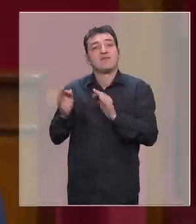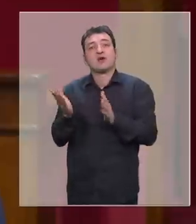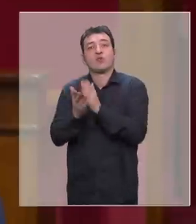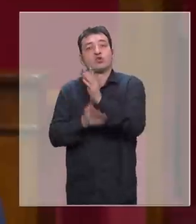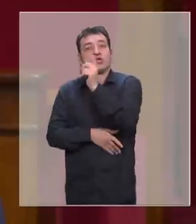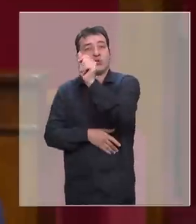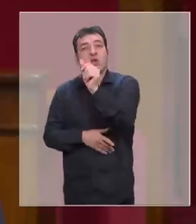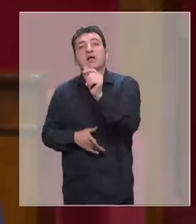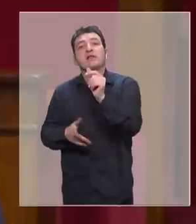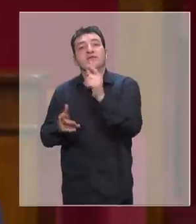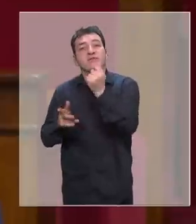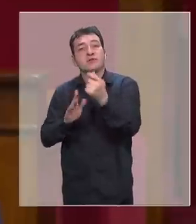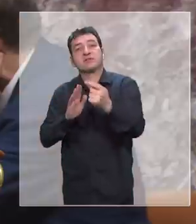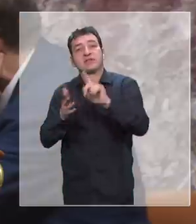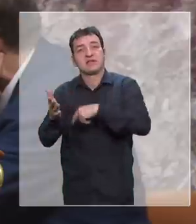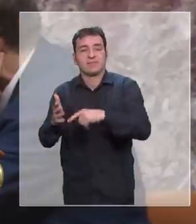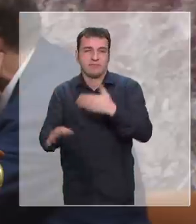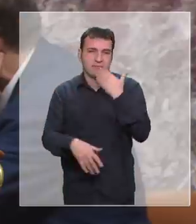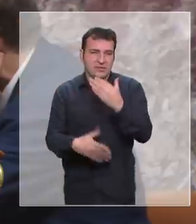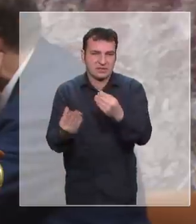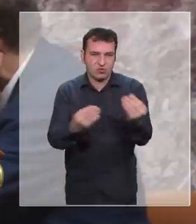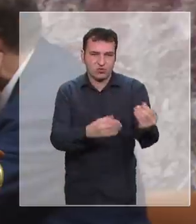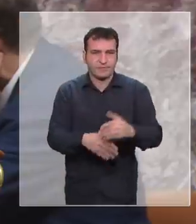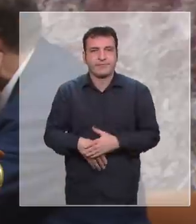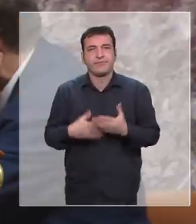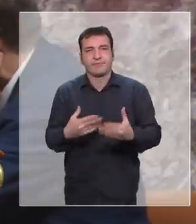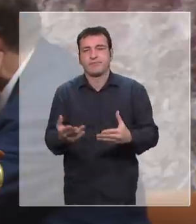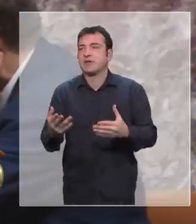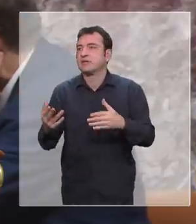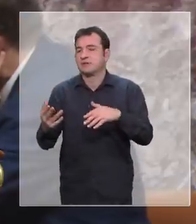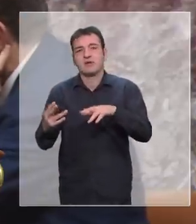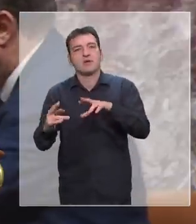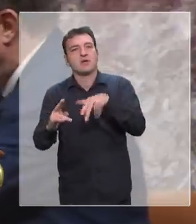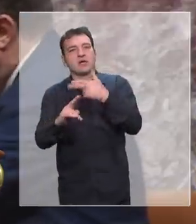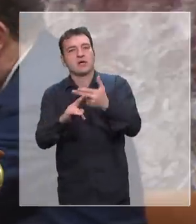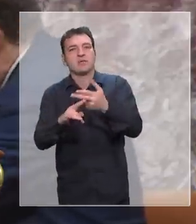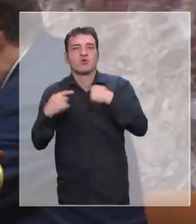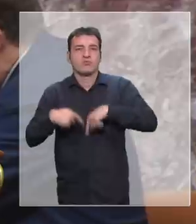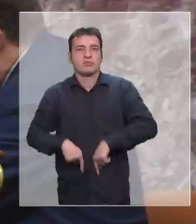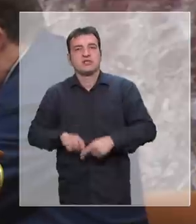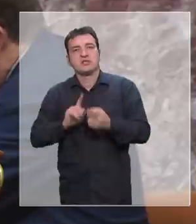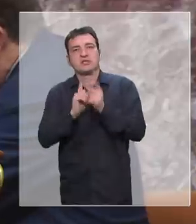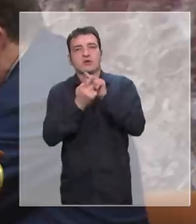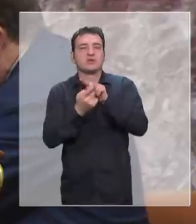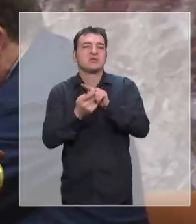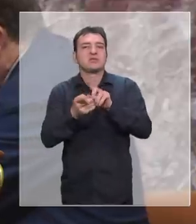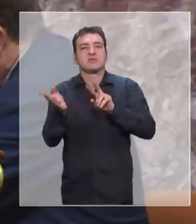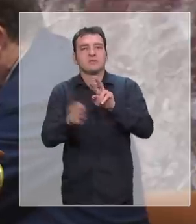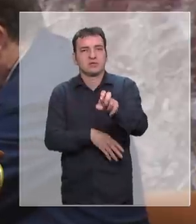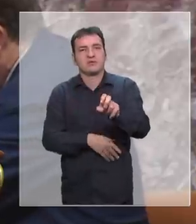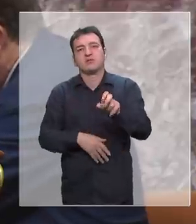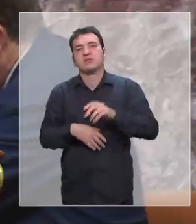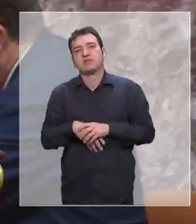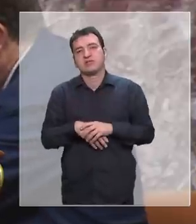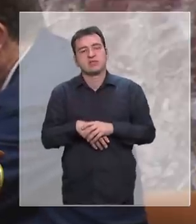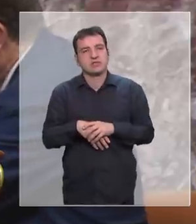finances rectifiée. Merci beaucoup. La parole est à Monsieur Christophe Béchu, ministre de la Transition écologique et de la Cohésion des territoires.